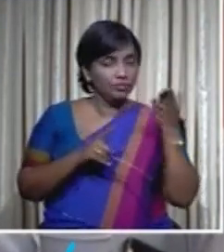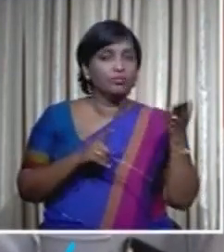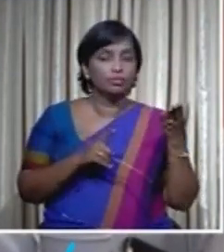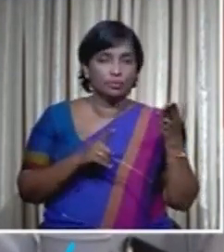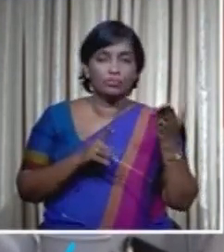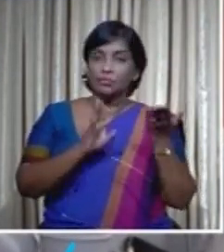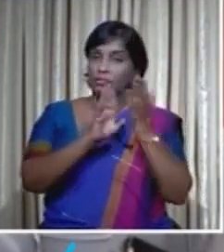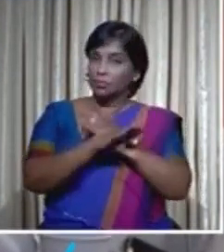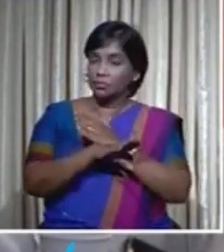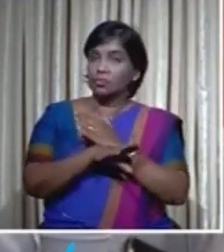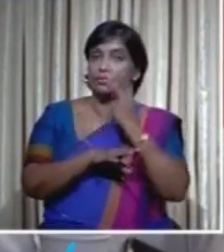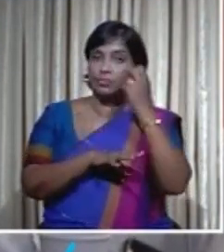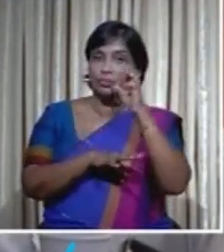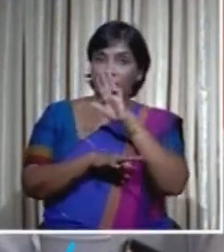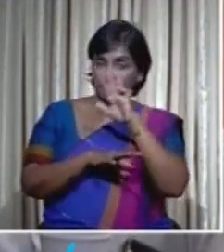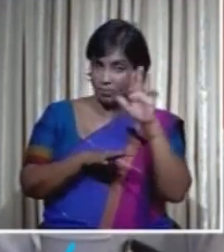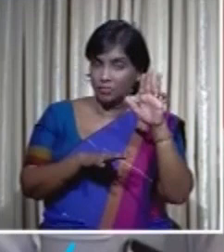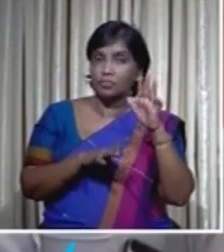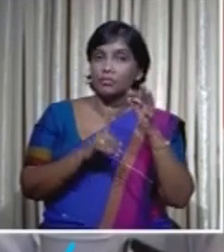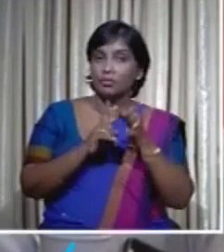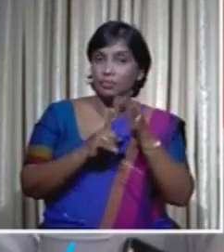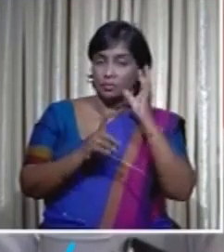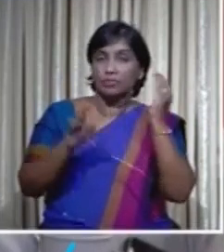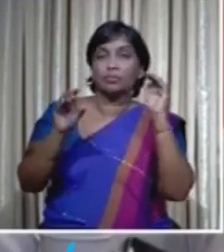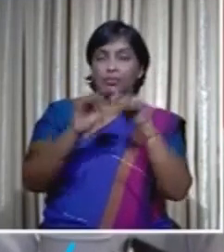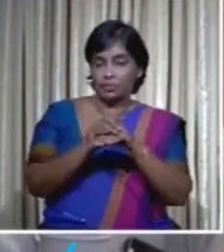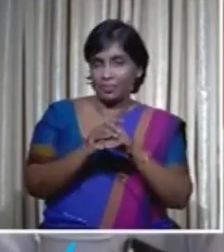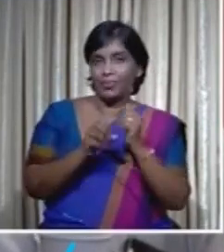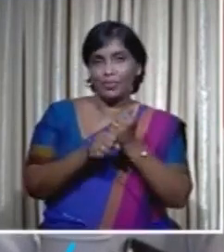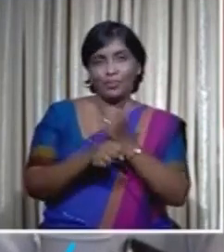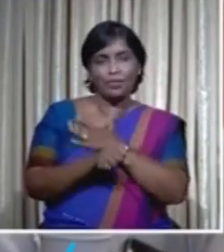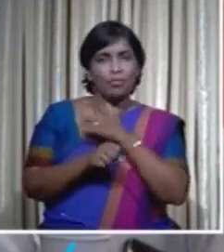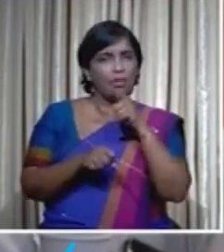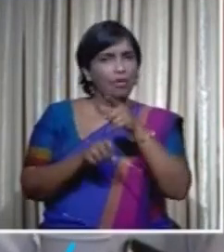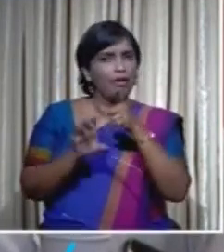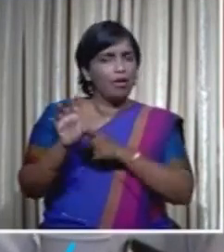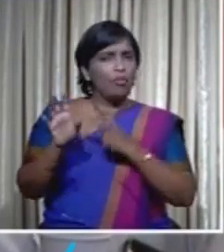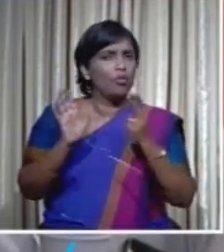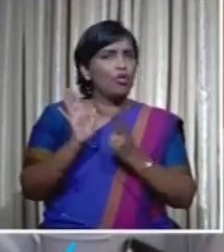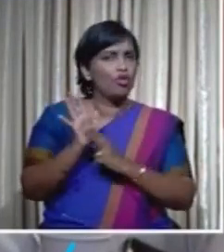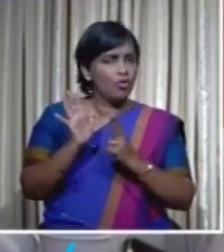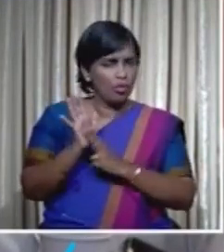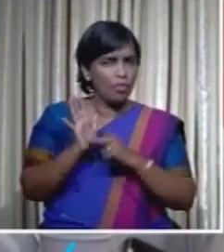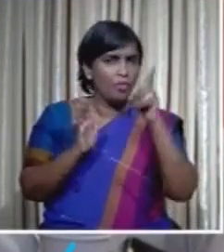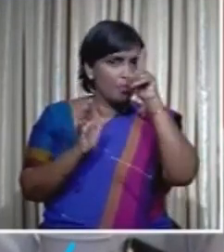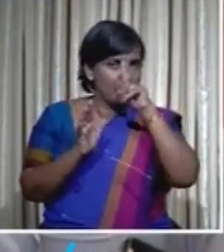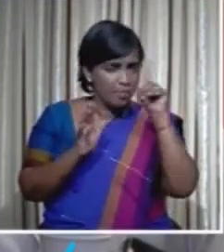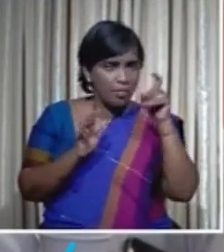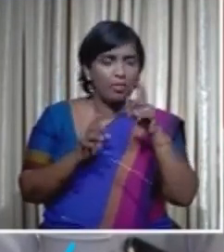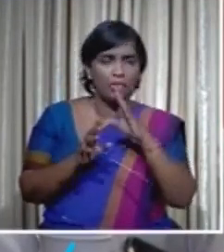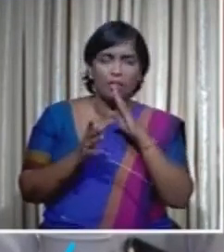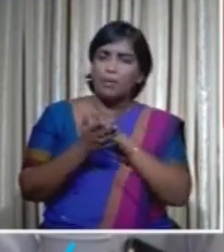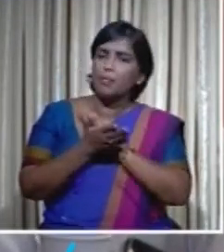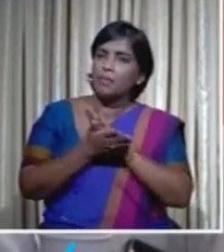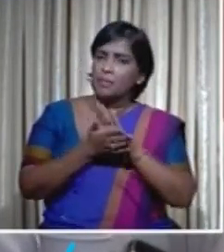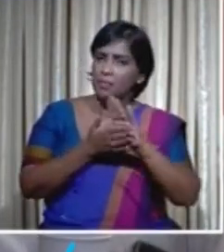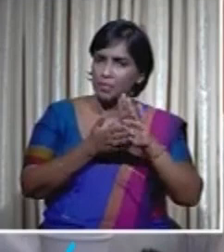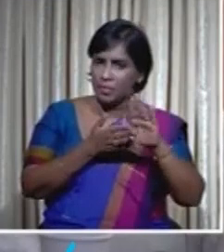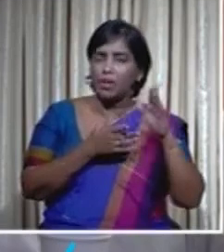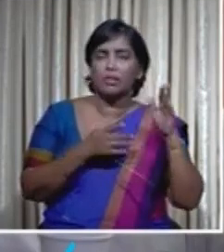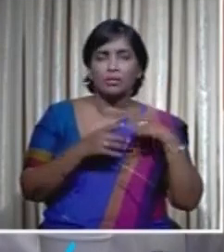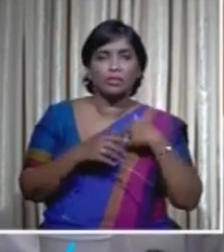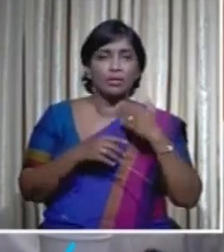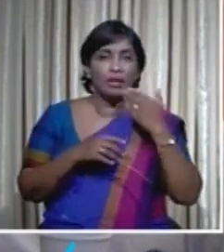பதவியேற்ற பின்னரும் 19 ஆண்டு நவம்பர் மாதமும் மாவீரர் தினத்தை மக்கள் மிக அமைதியான முறையிலே தங்களுடைய பிள்ளைகளுக்காக விளக்கேற்றி